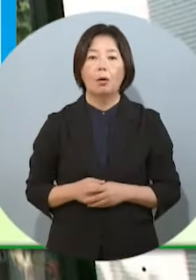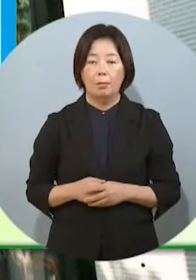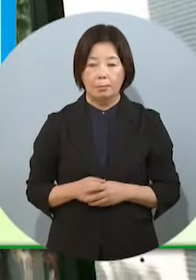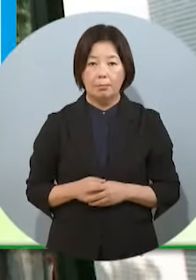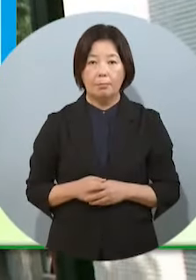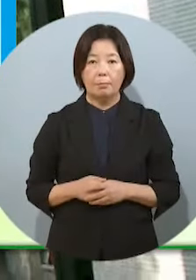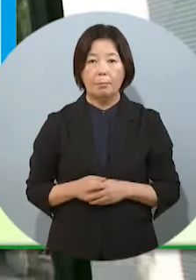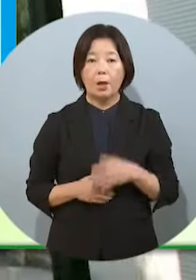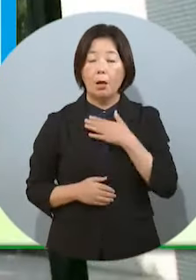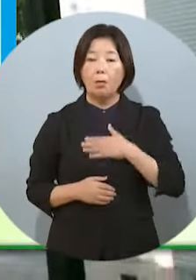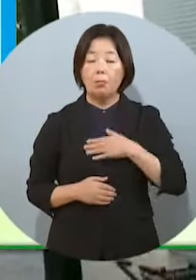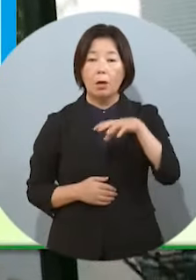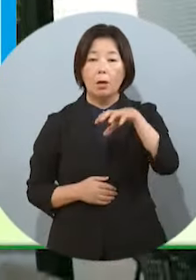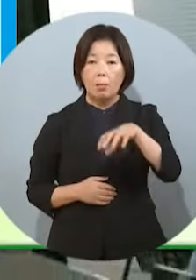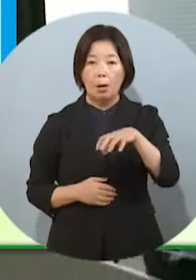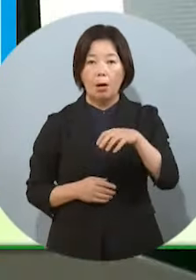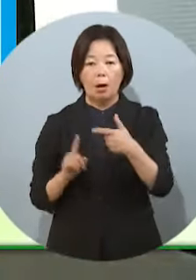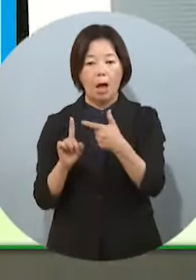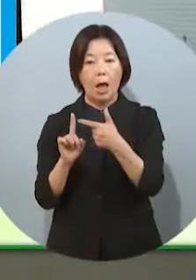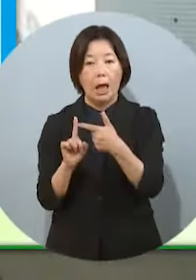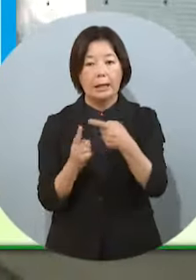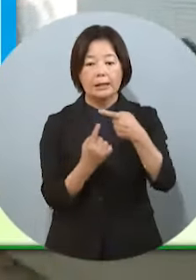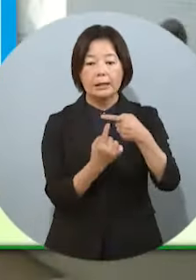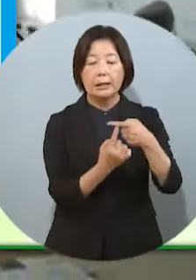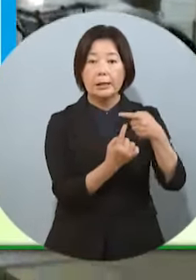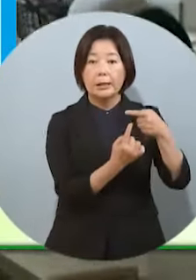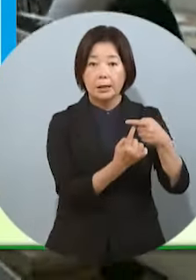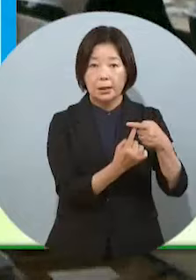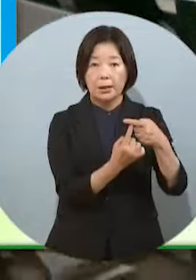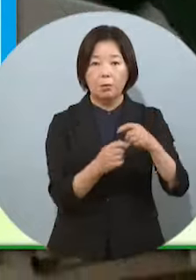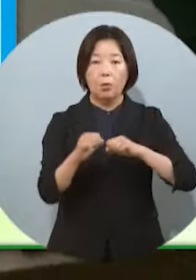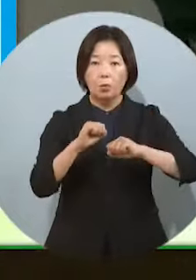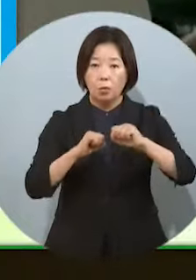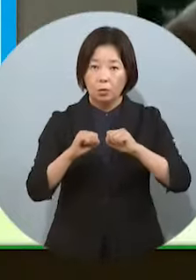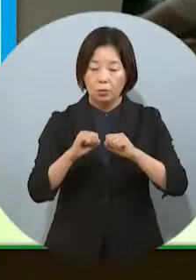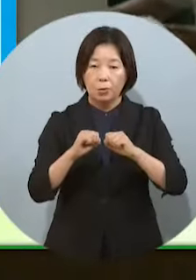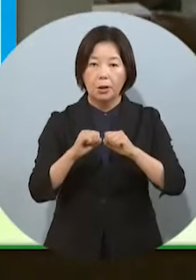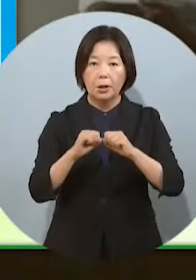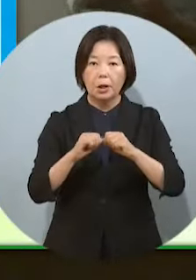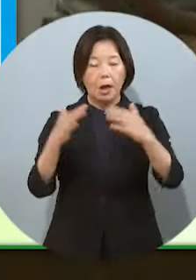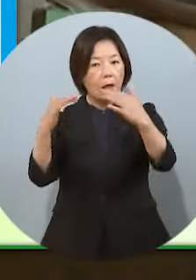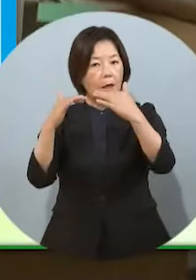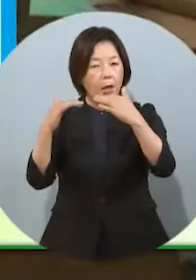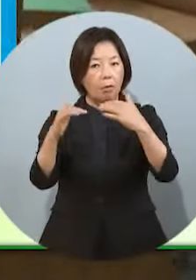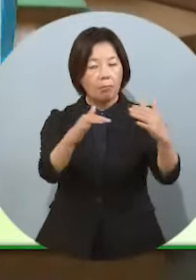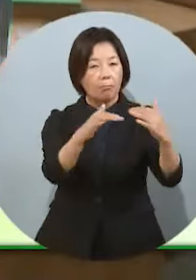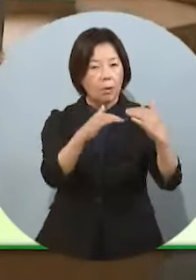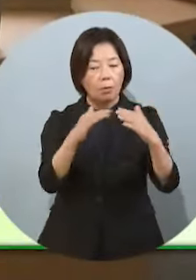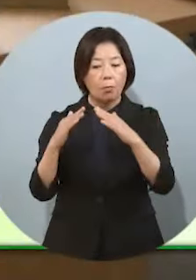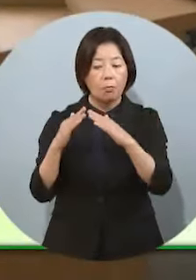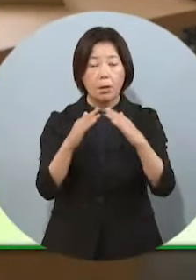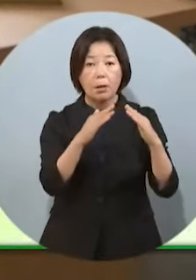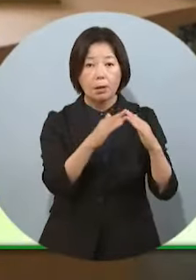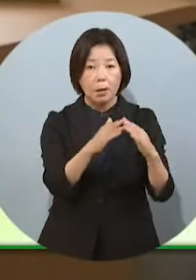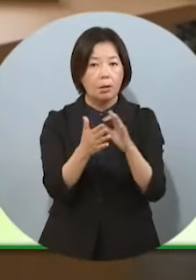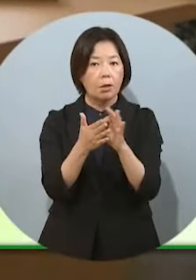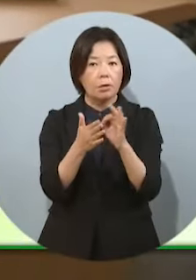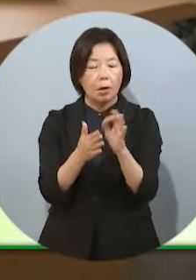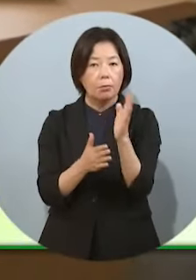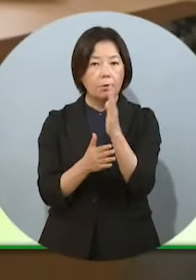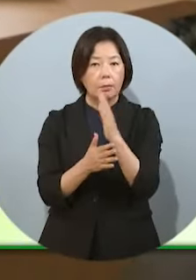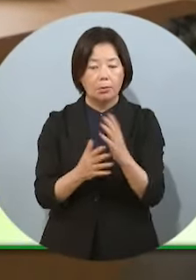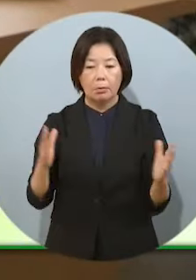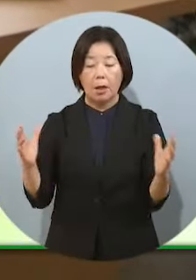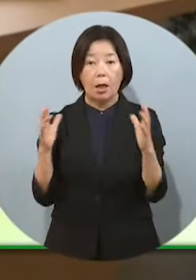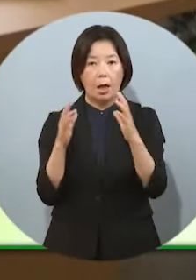クールシェアは HTT の取り組みの一つとして、エアコンの複数使用を避けて量を分